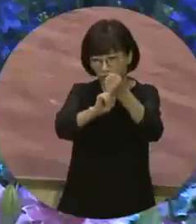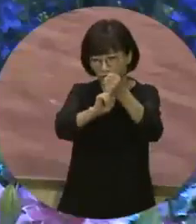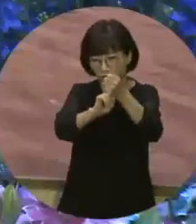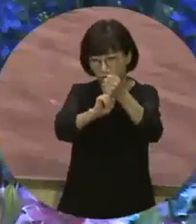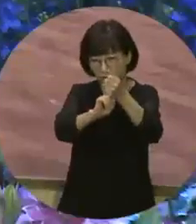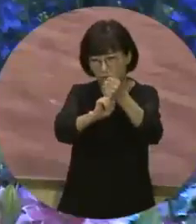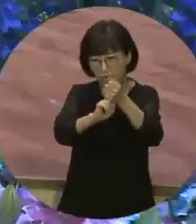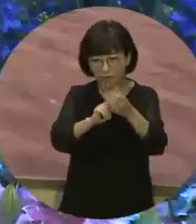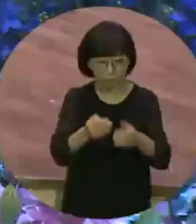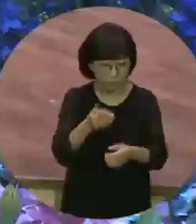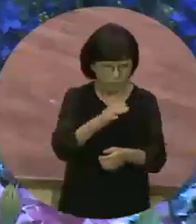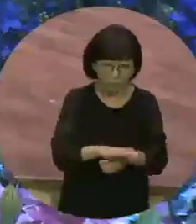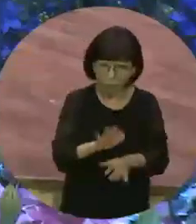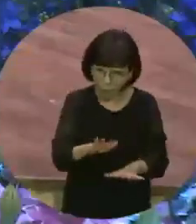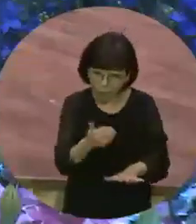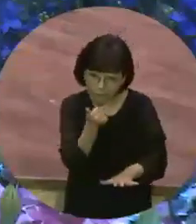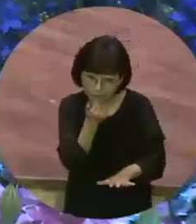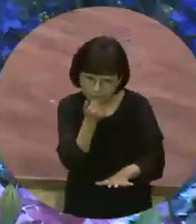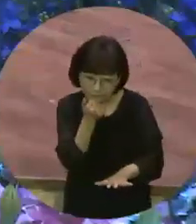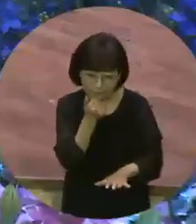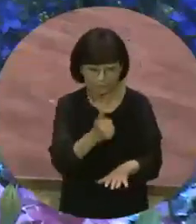이 이삭이죠. 이삭이 가서,